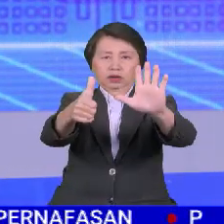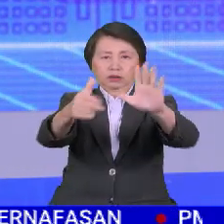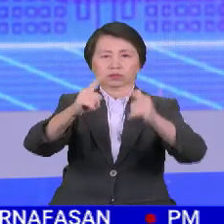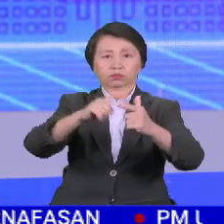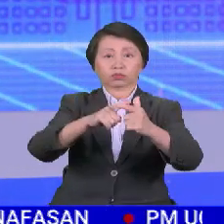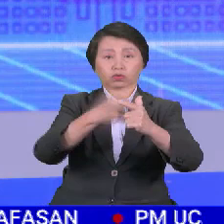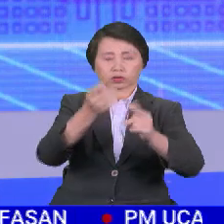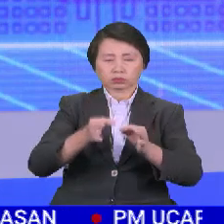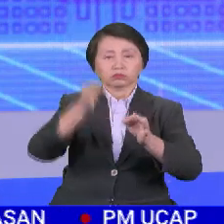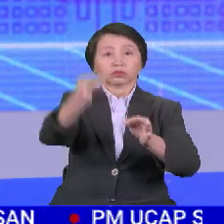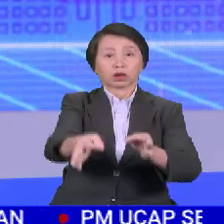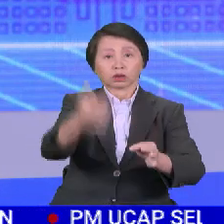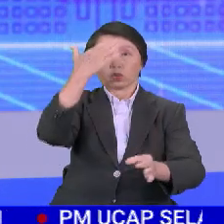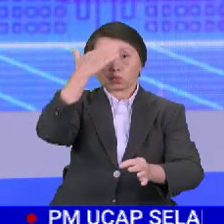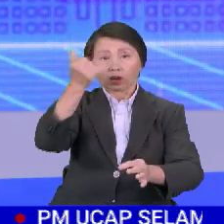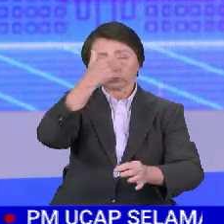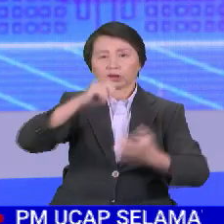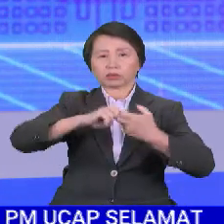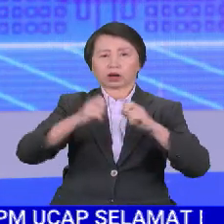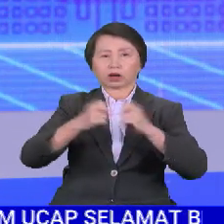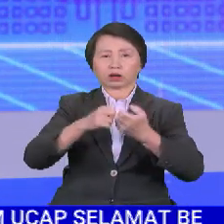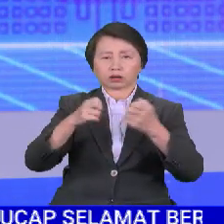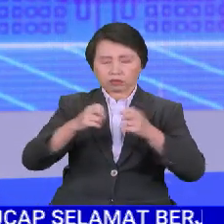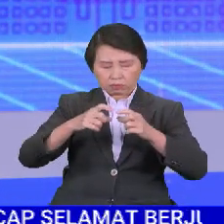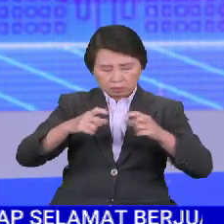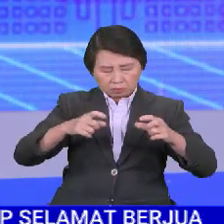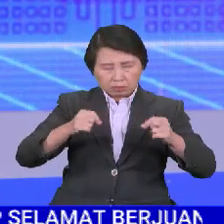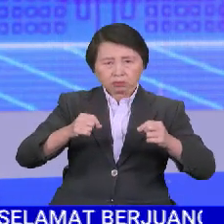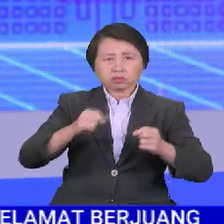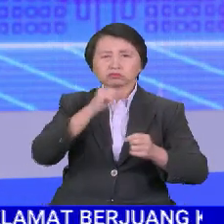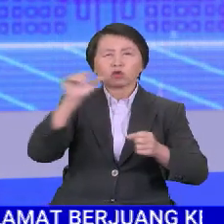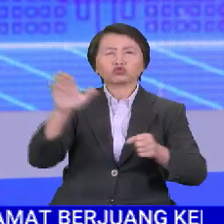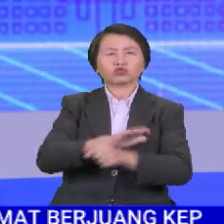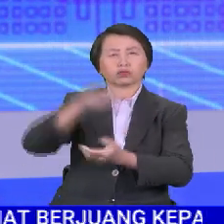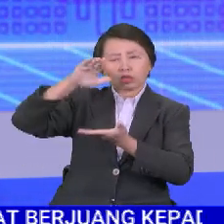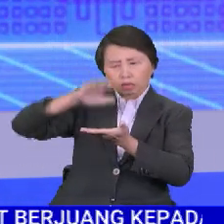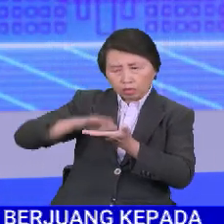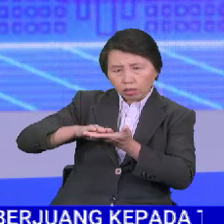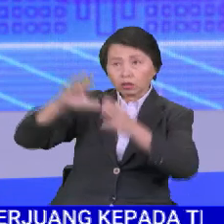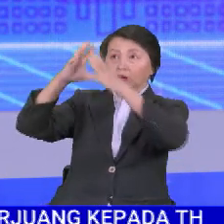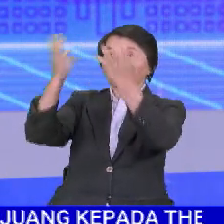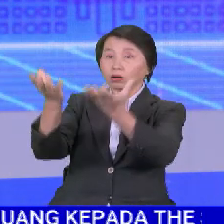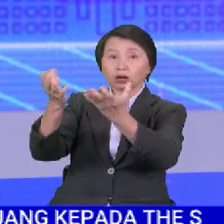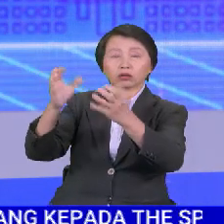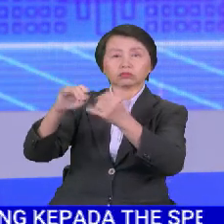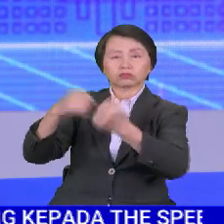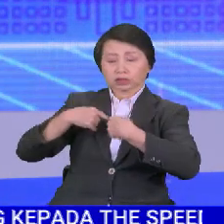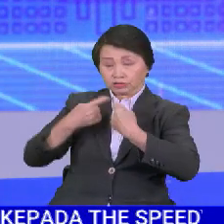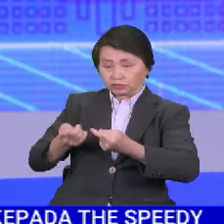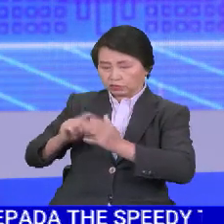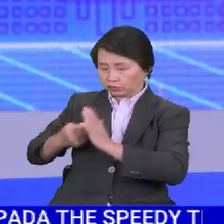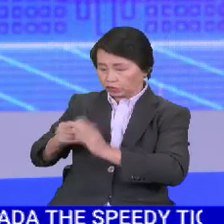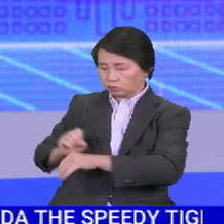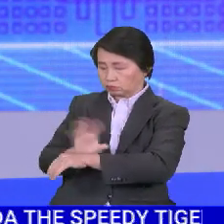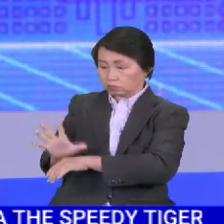6 bulan. Penangguhan susulan masalah kekurangan bekalan microchip yang turut terkesan di peringkat global sejak pandemik